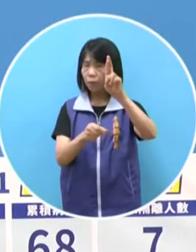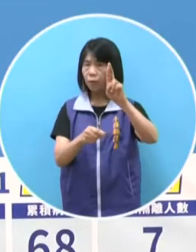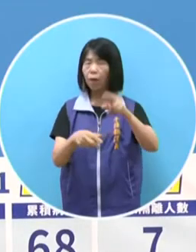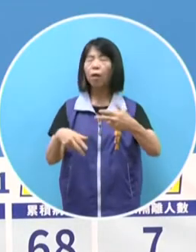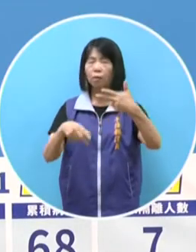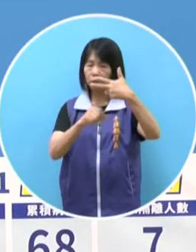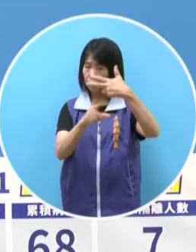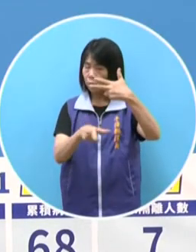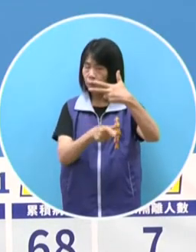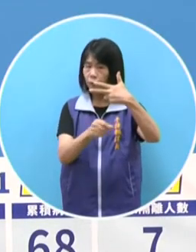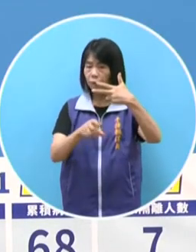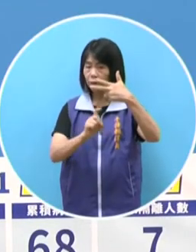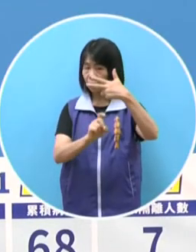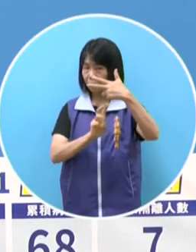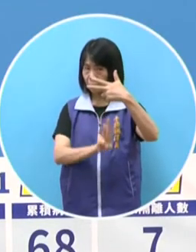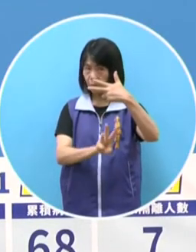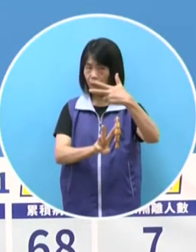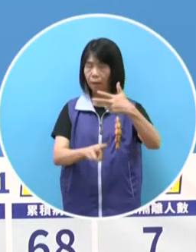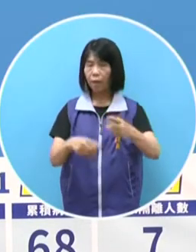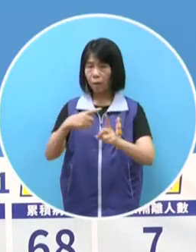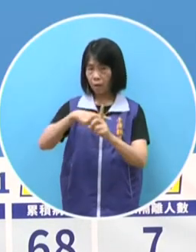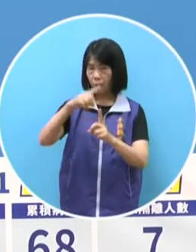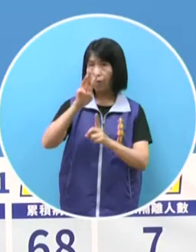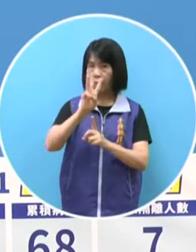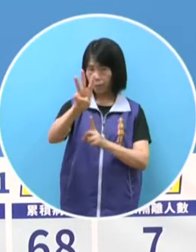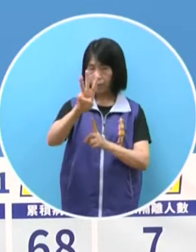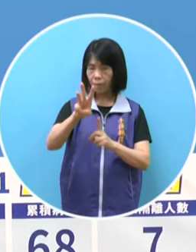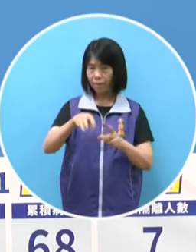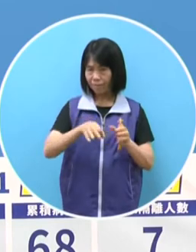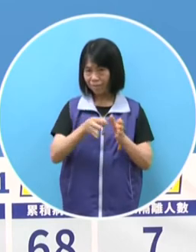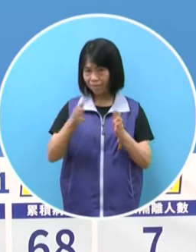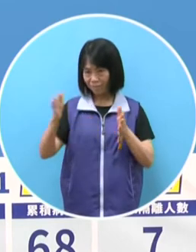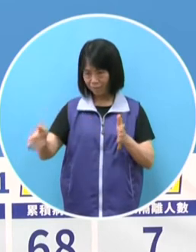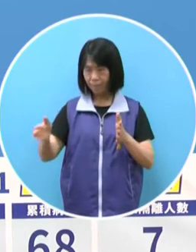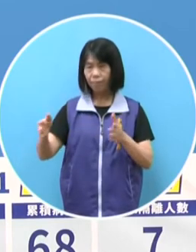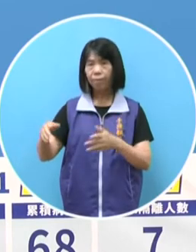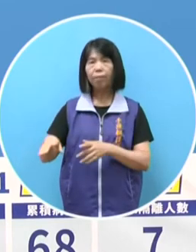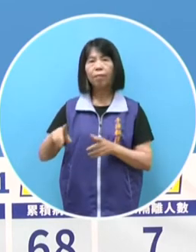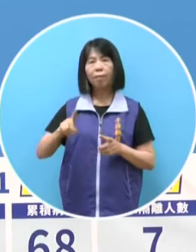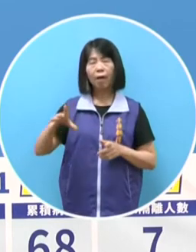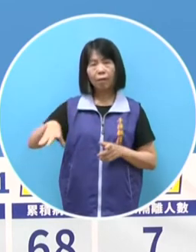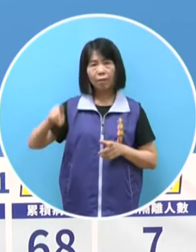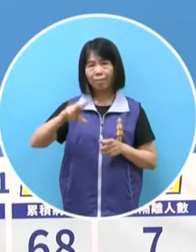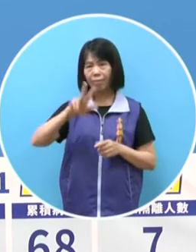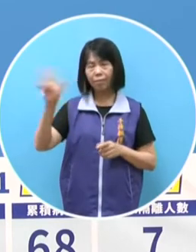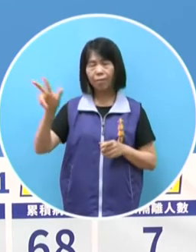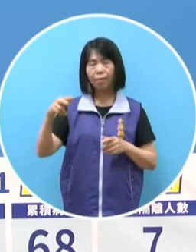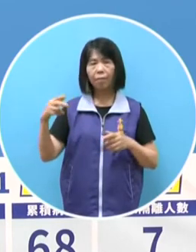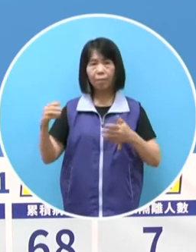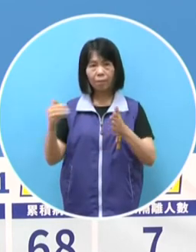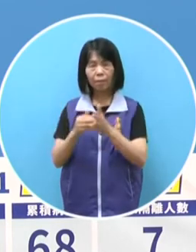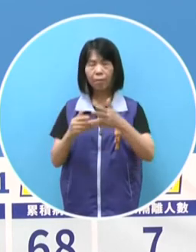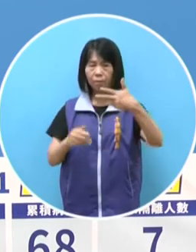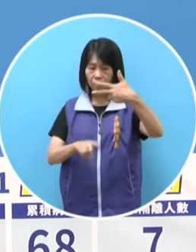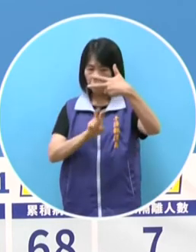从7月13号三级警戒延长的第一天到7月20号，已